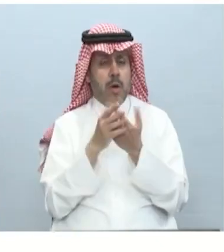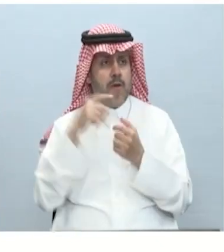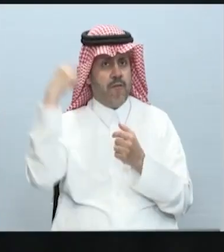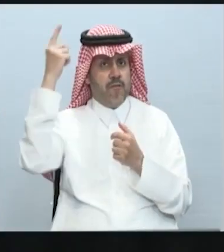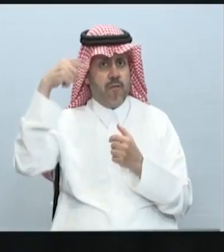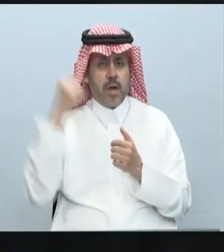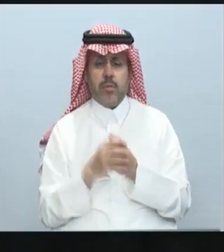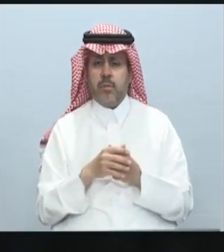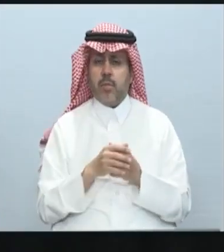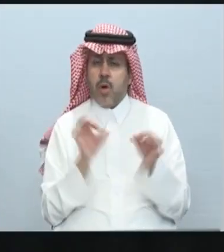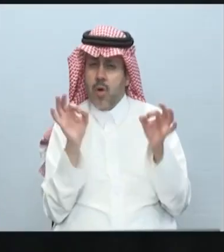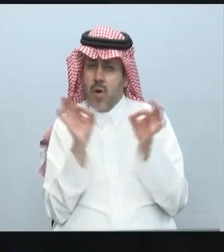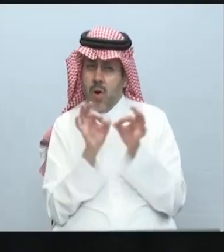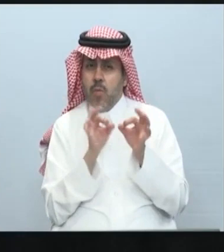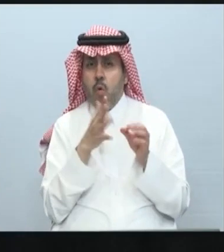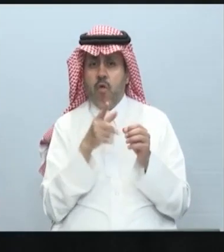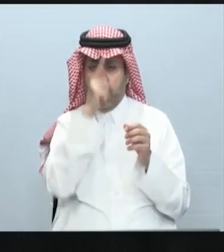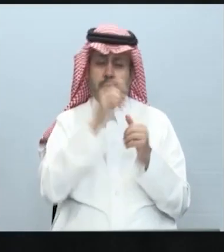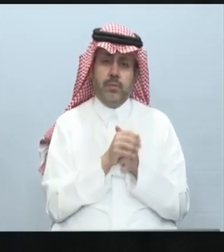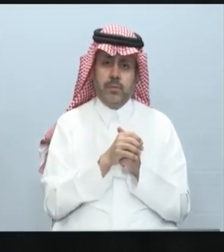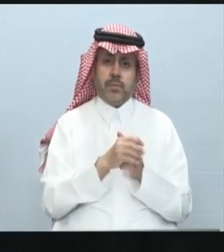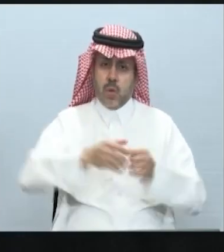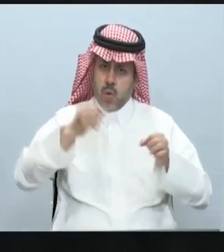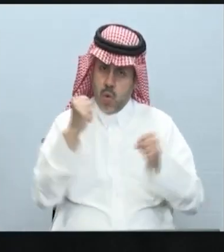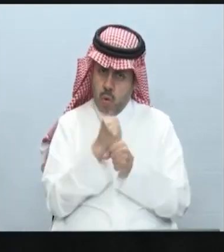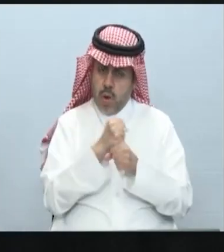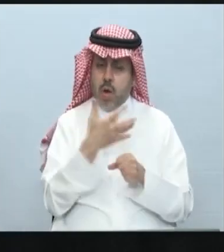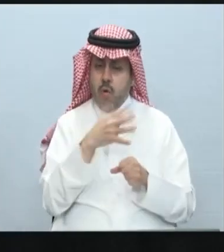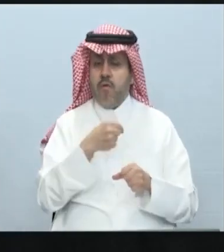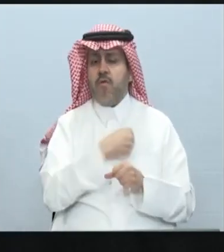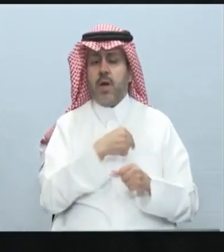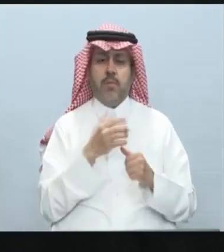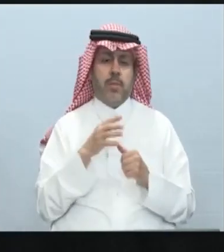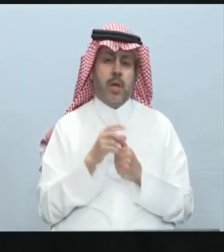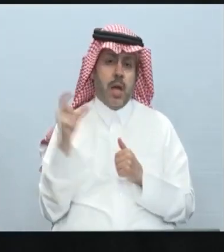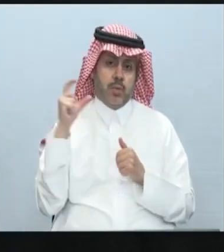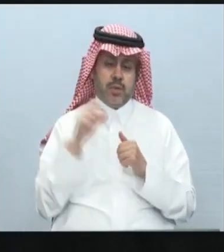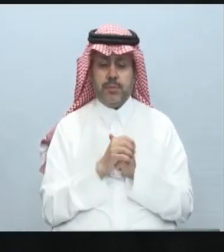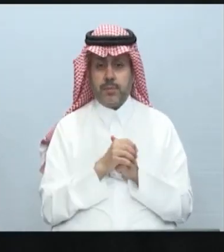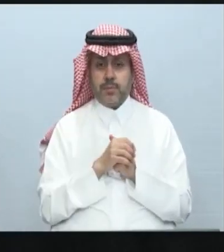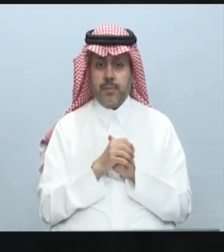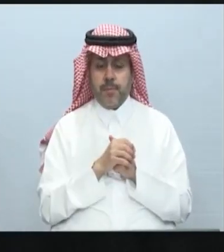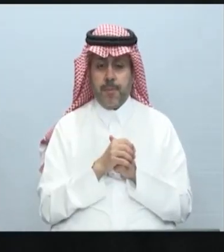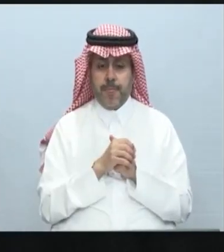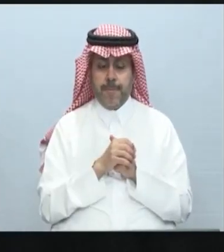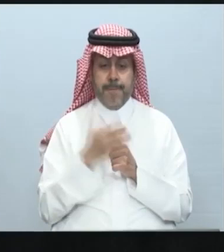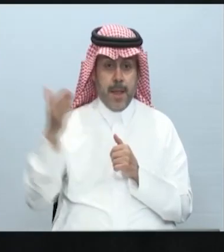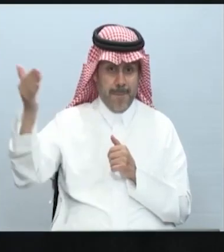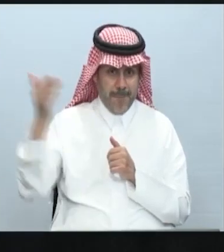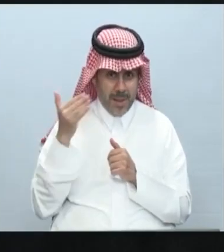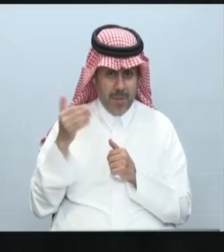مما يقرر العبد الخوف ويحقق الخوف في قلبه ولذلك مر معنا في